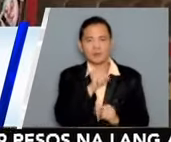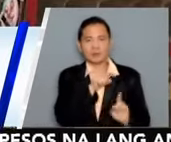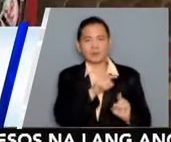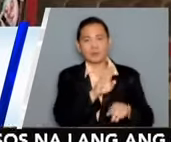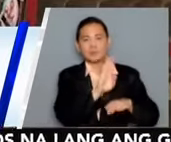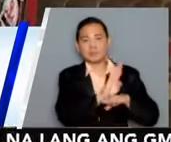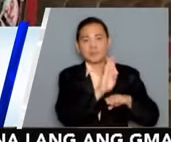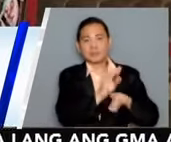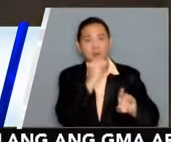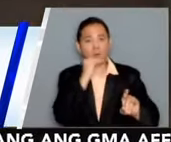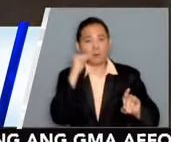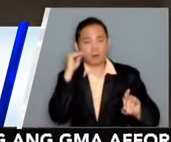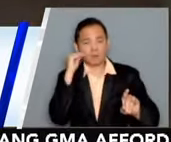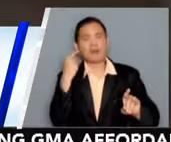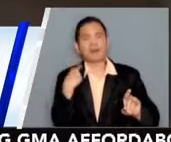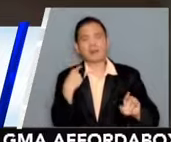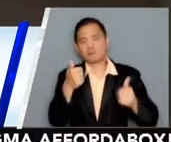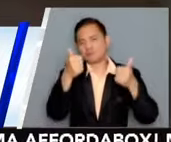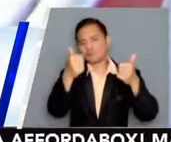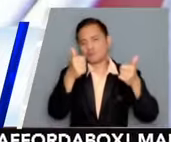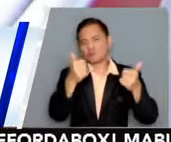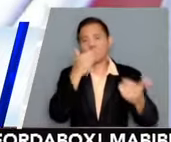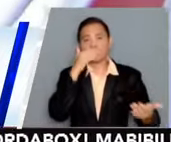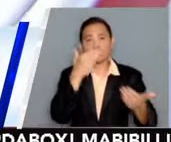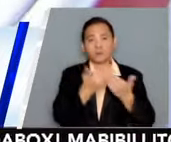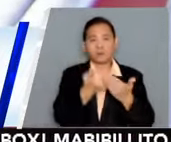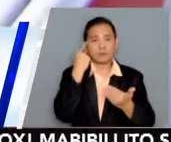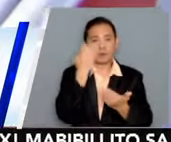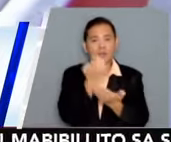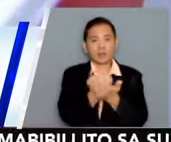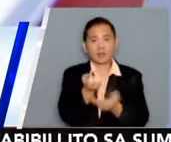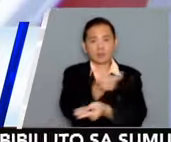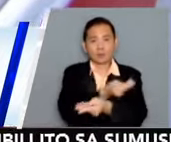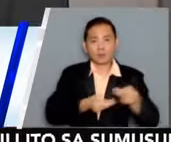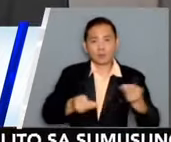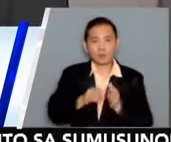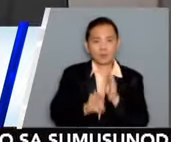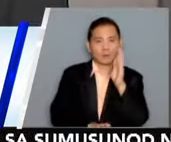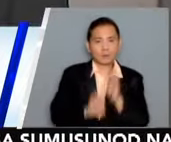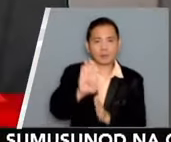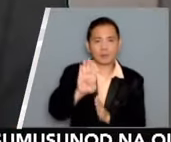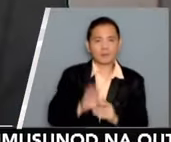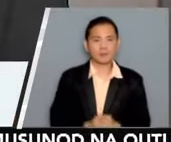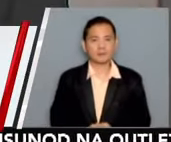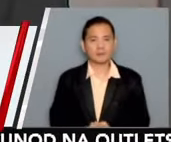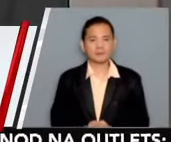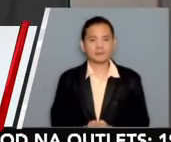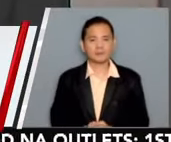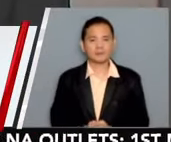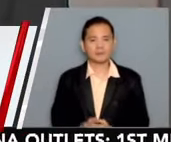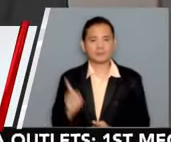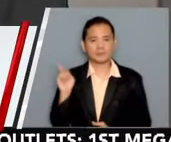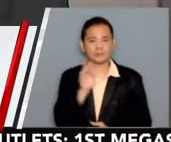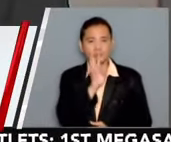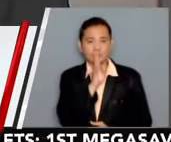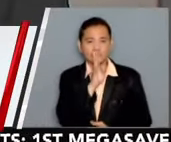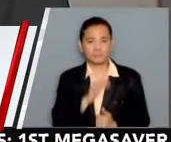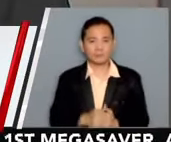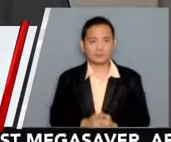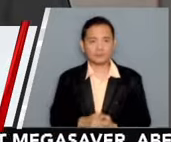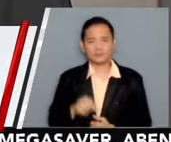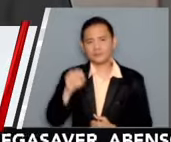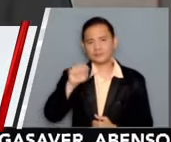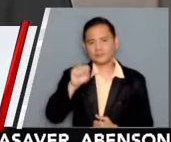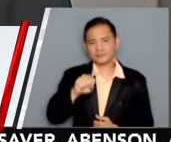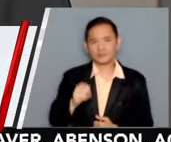At maganda raw ito sa paglago ng ekonomiya ng bansa. Backyard industry yan eh. Yung dun lang talaga sa mga bahay-bahay.